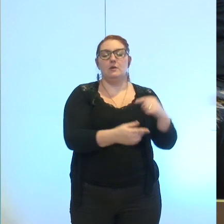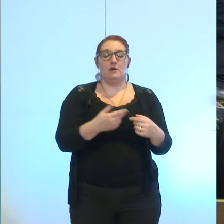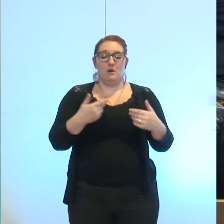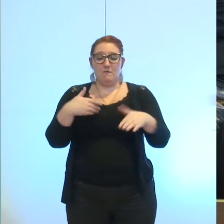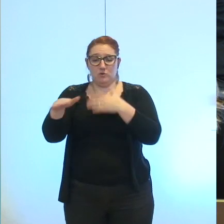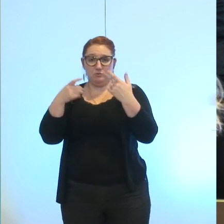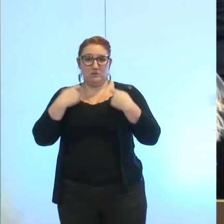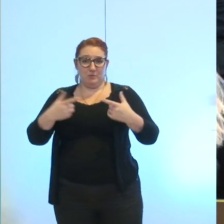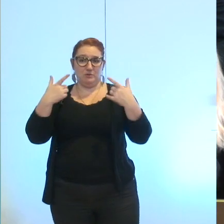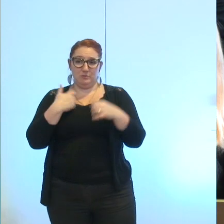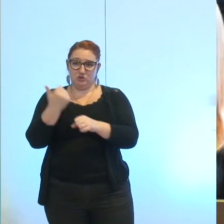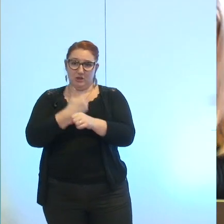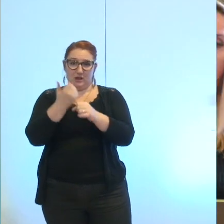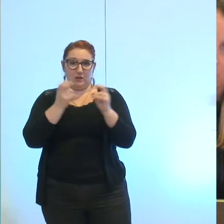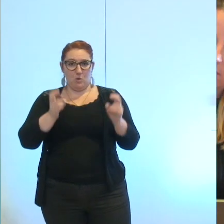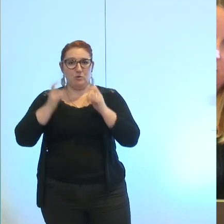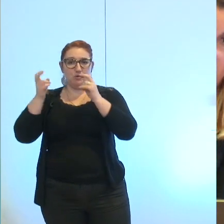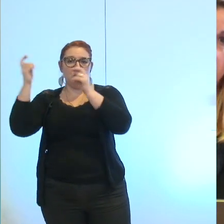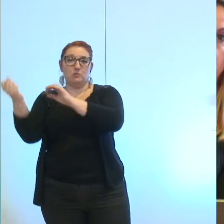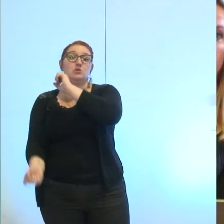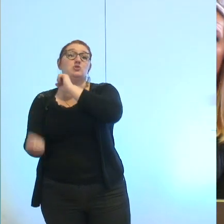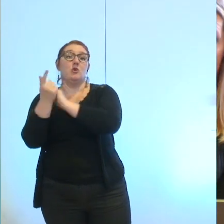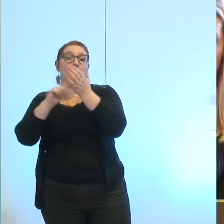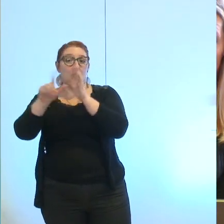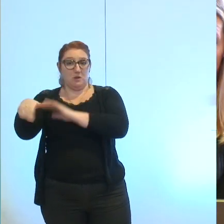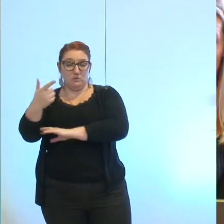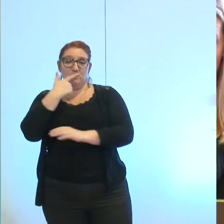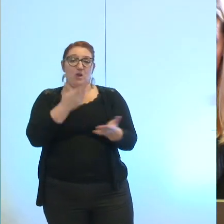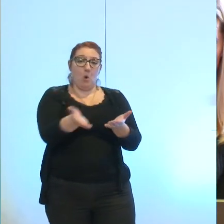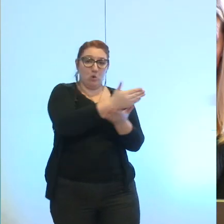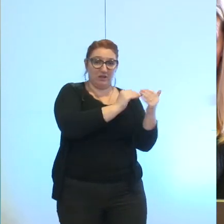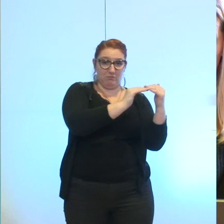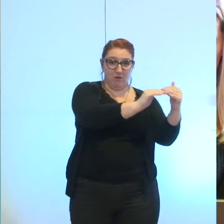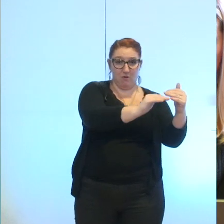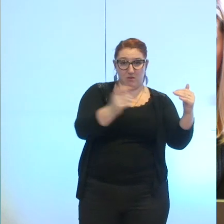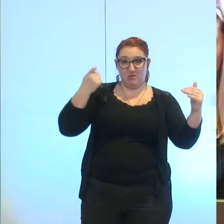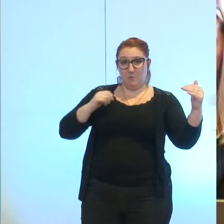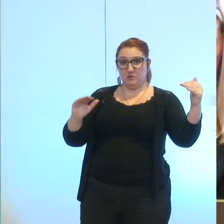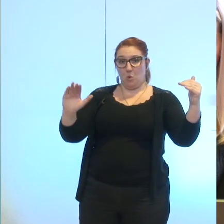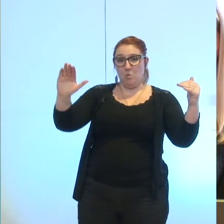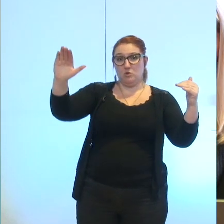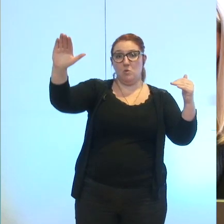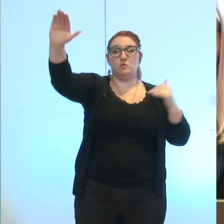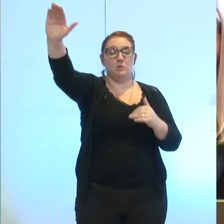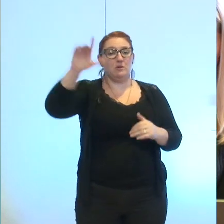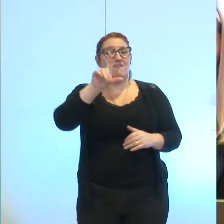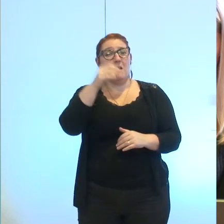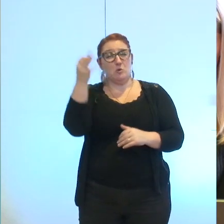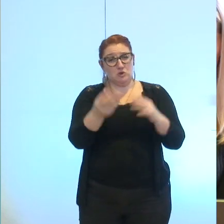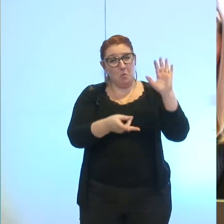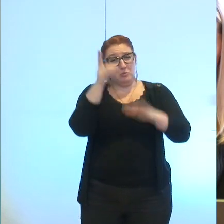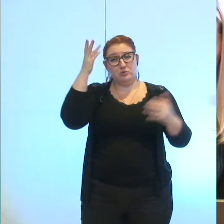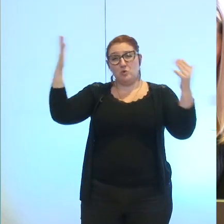augmentent chaque année hormis en 2012 plus vite que les recettes elles sont supérieures de plus de 25 % par rapport aux